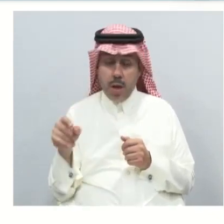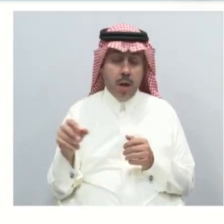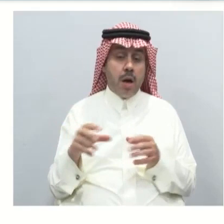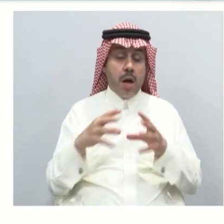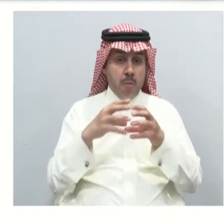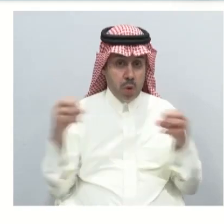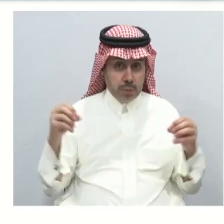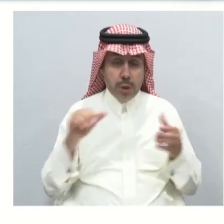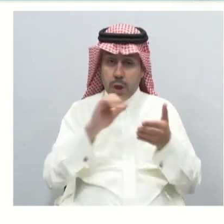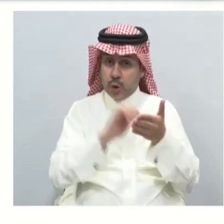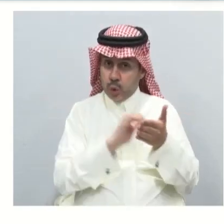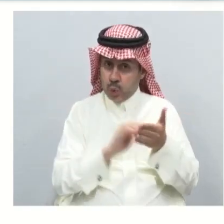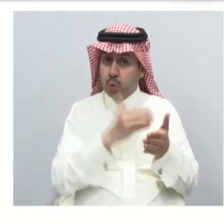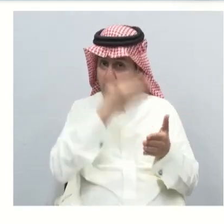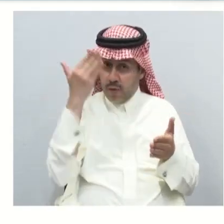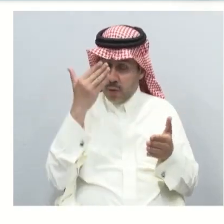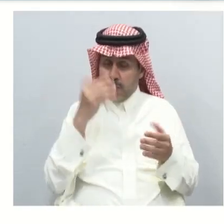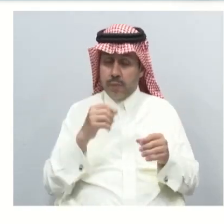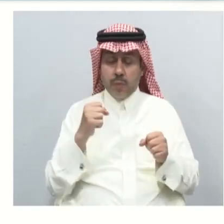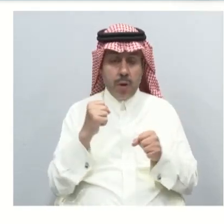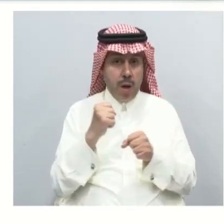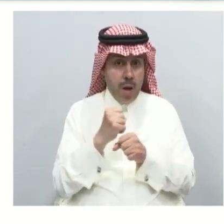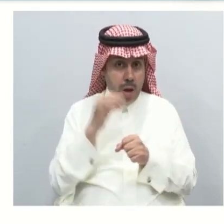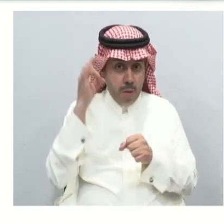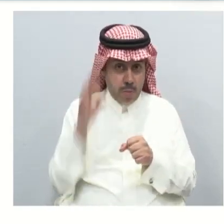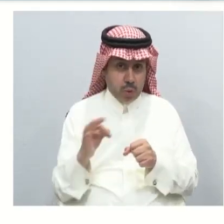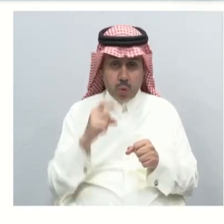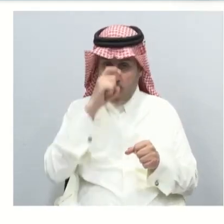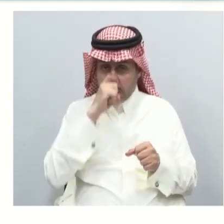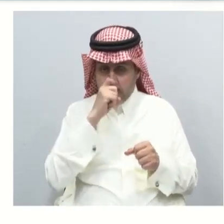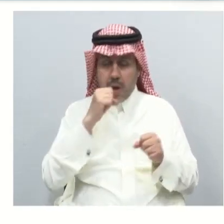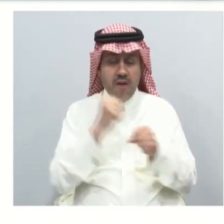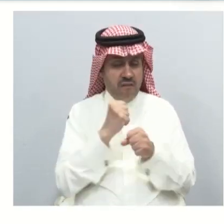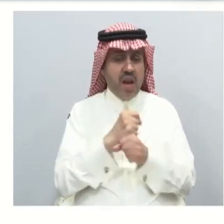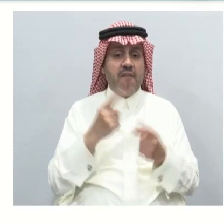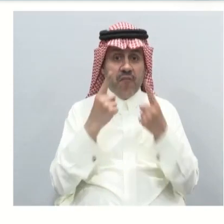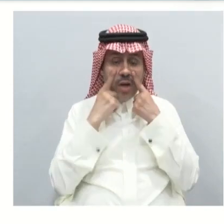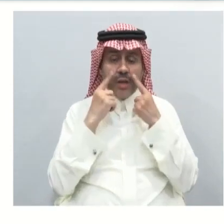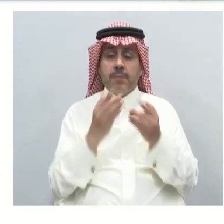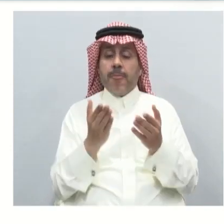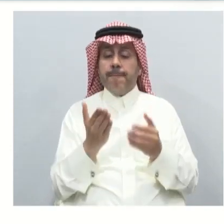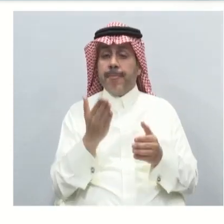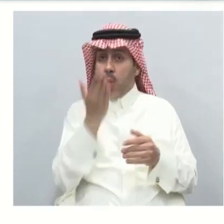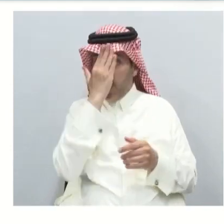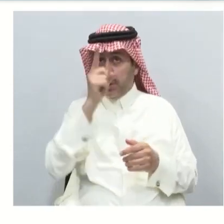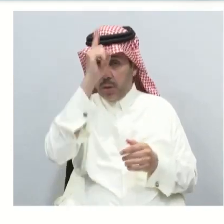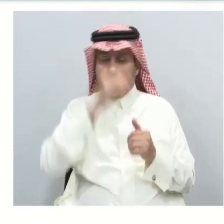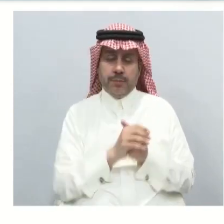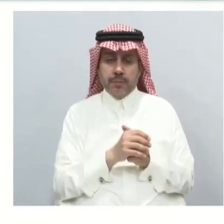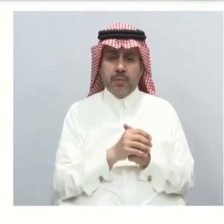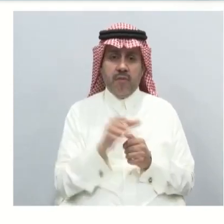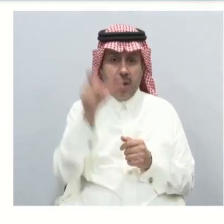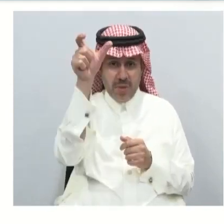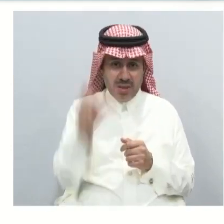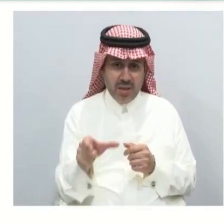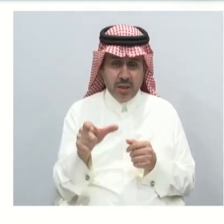الشروط مجرد حفظها ولكن المقصود ان تتحقق في حياته وعبادته لله تعالى فكم